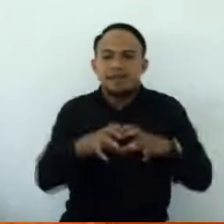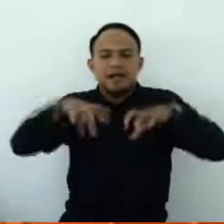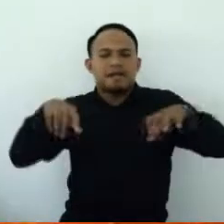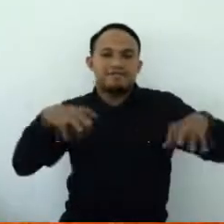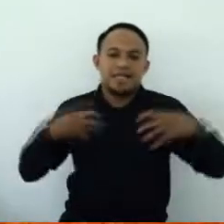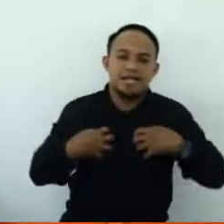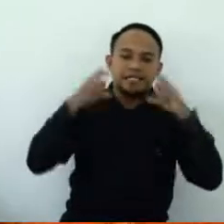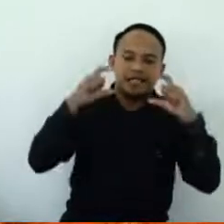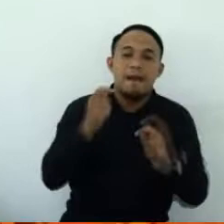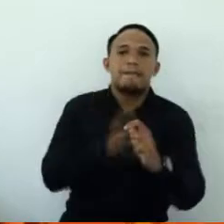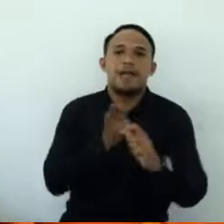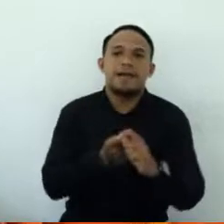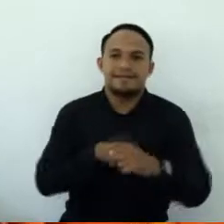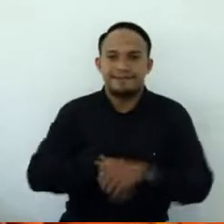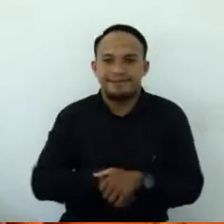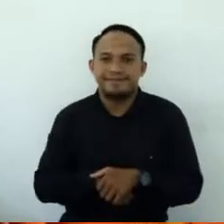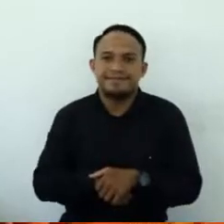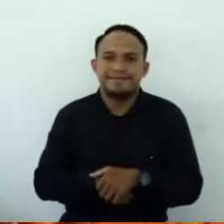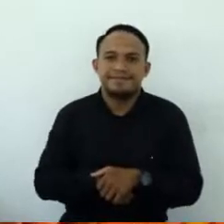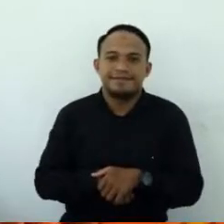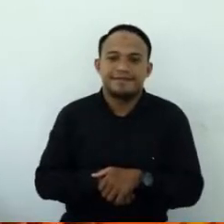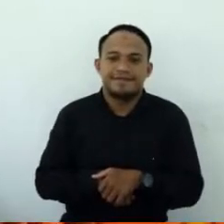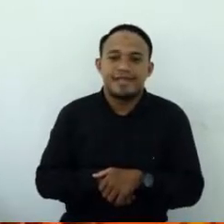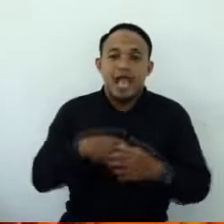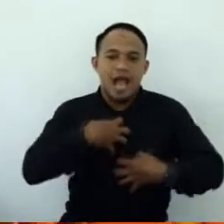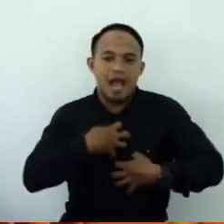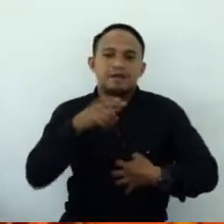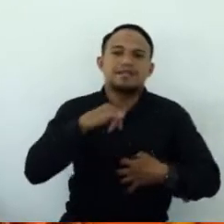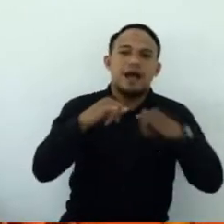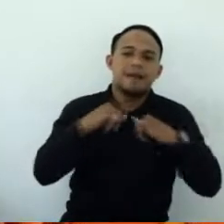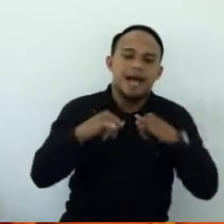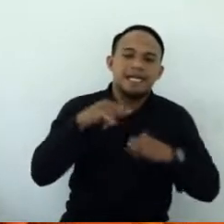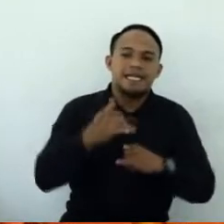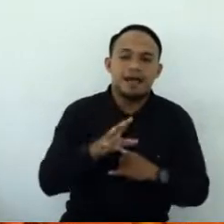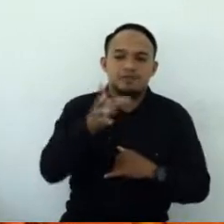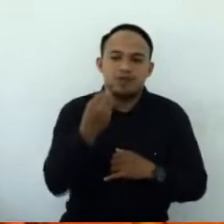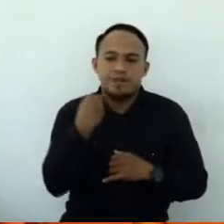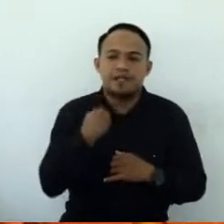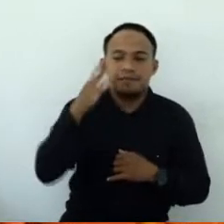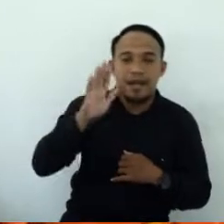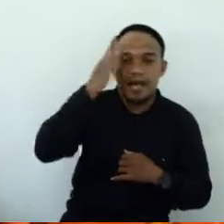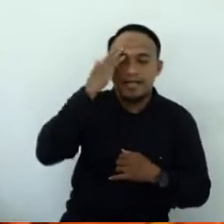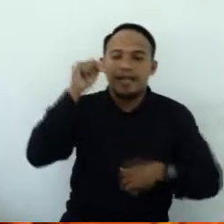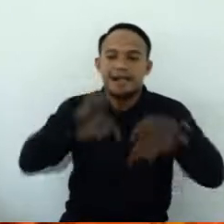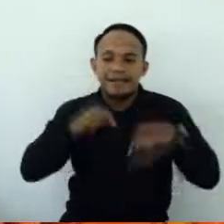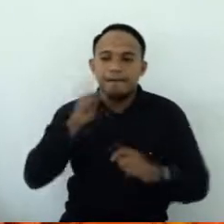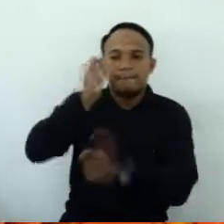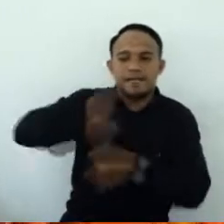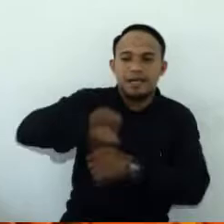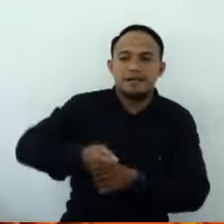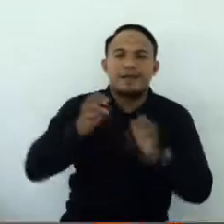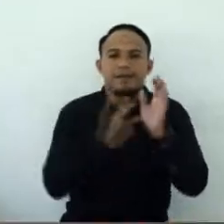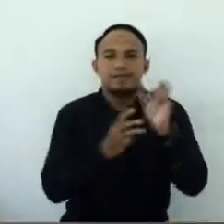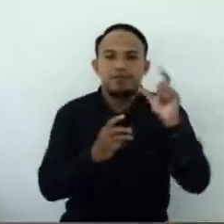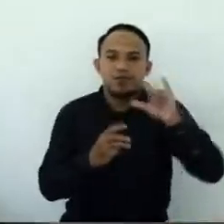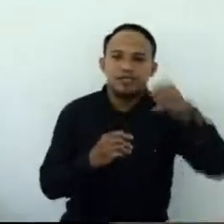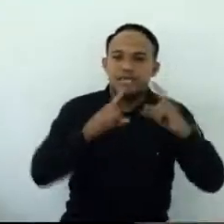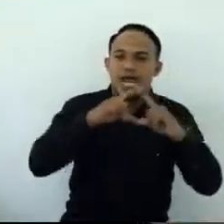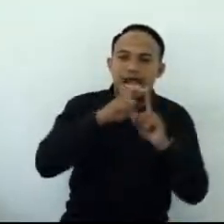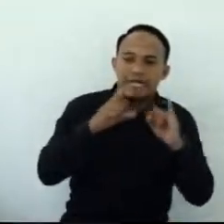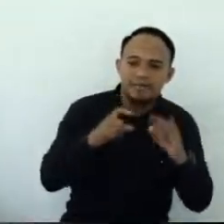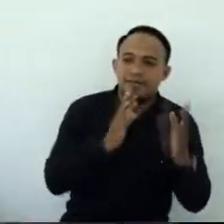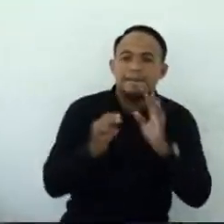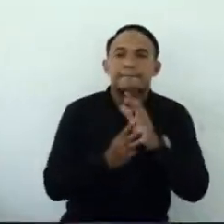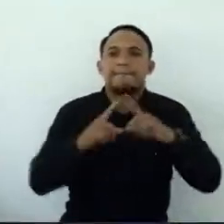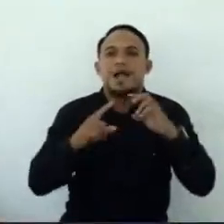muljadi Mario menurutnya petani harus memperbaiki teknik budidaya mulai dari pemupukan yang berimbang pengendalian